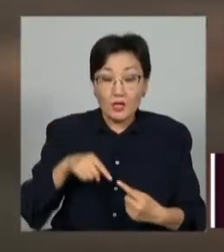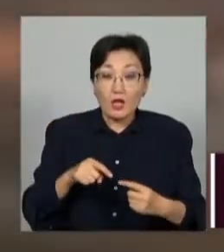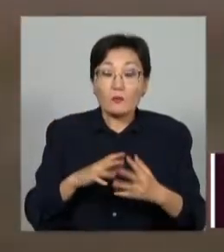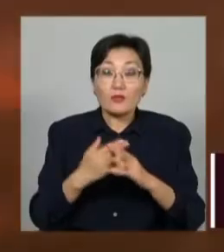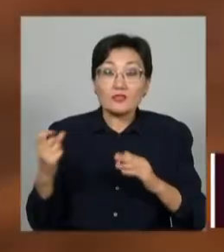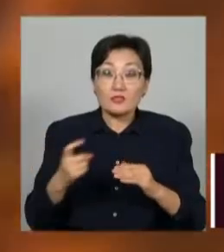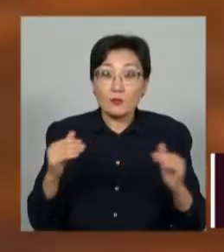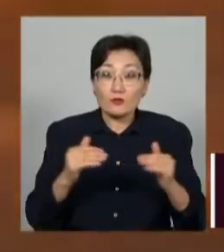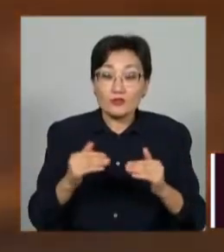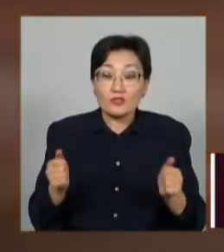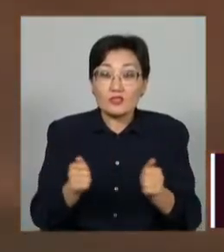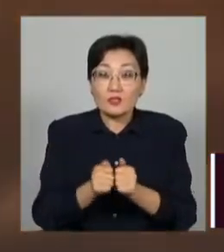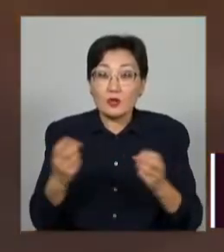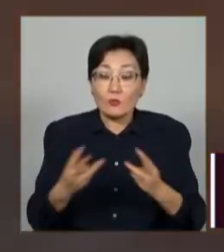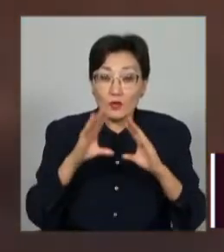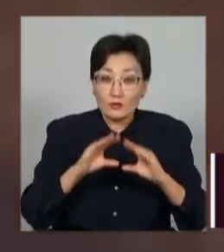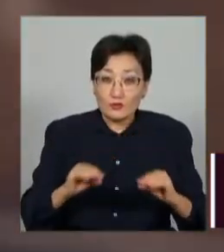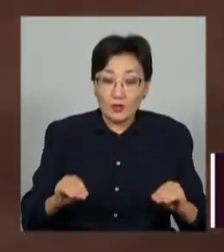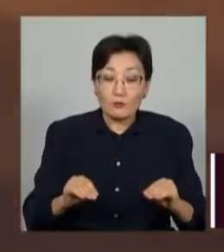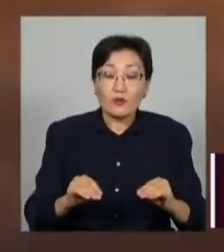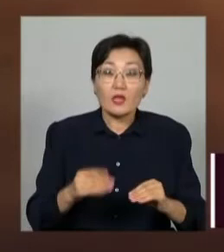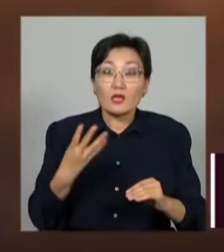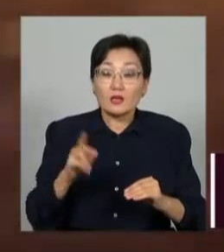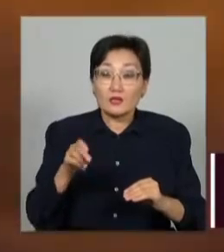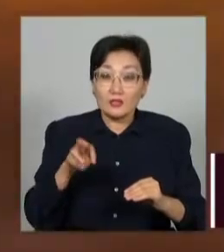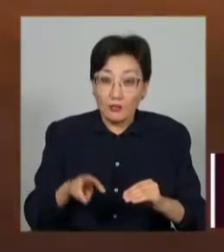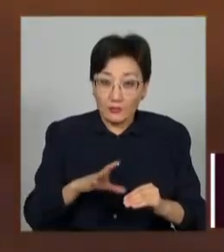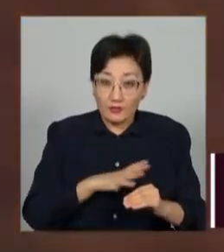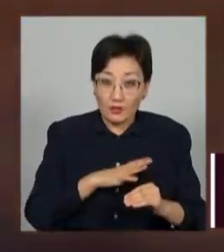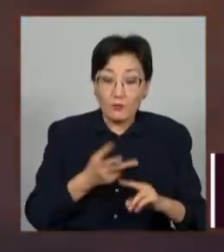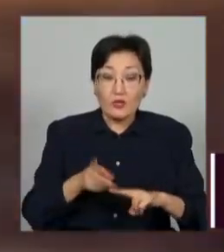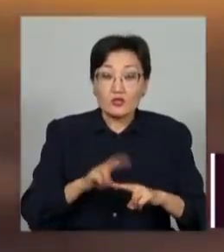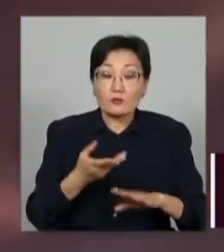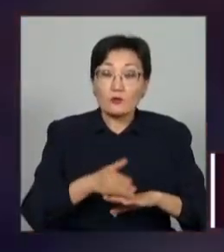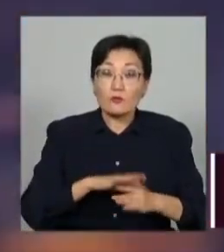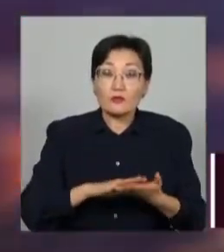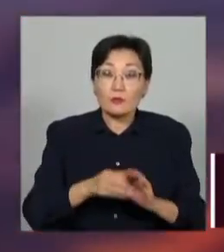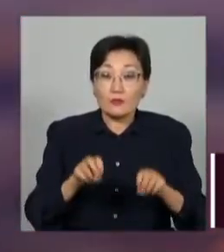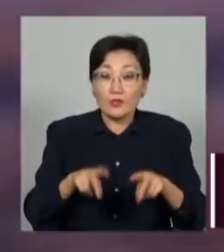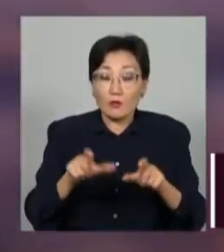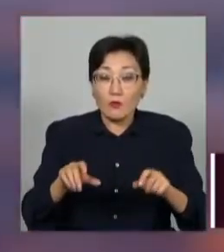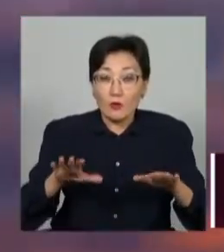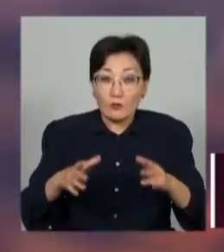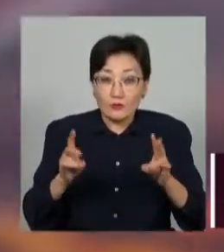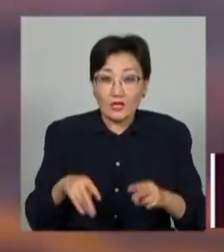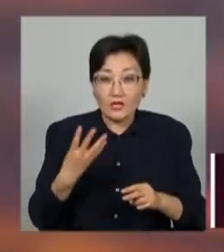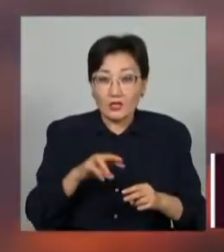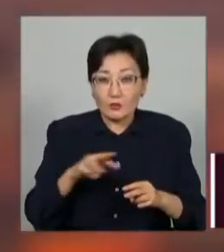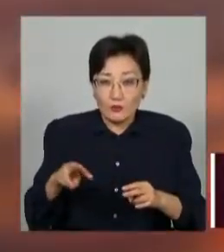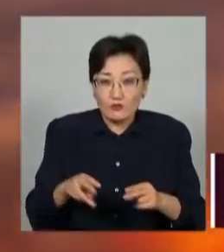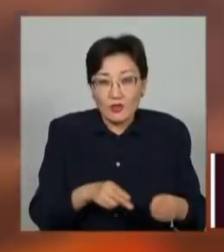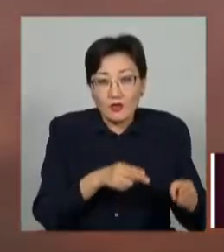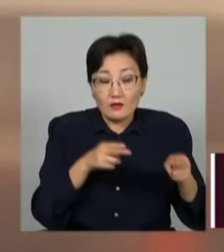қожалыққа ең жақын өрт сөндіру бөлімі 40 шақырымдық жерде орналасқан екен. Сондықтан төтеншеліктер оқиға орнына 40 минутта